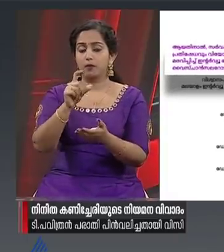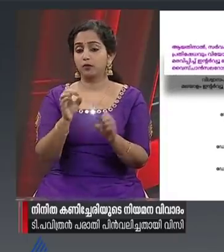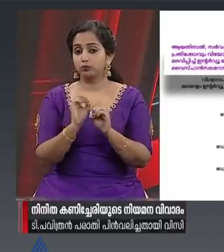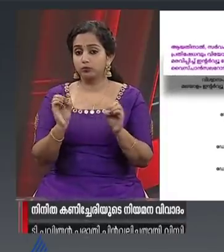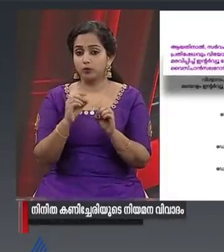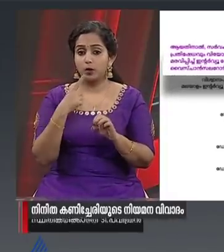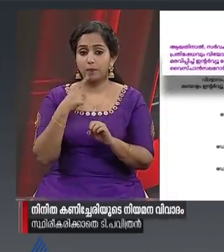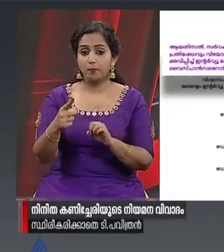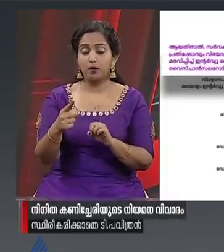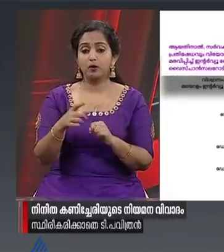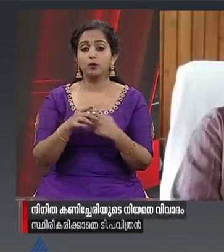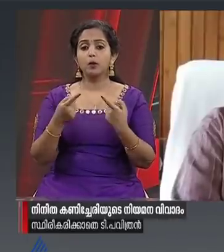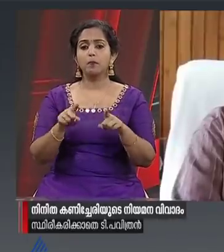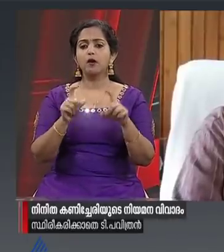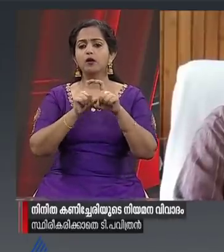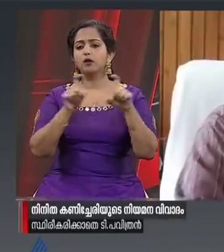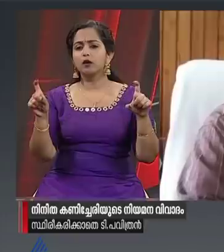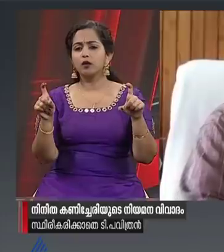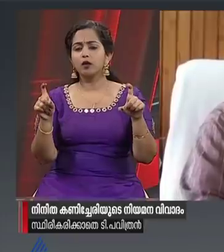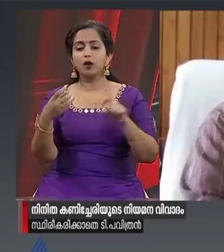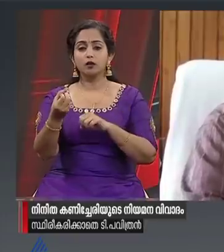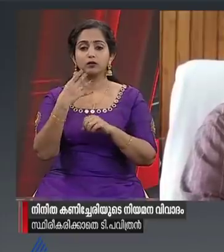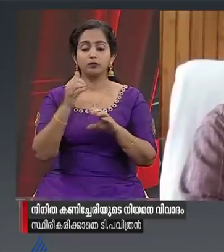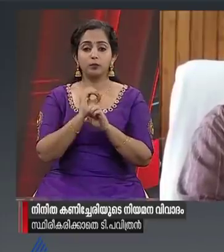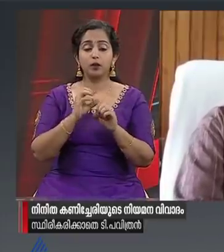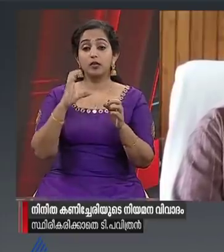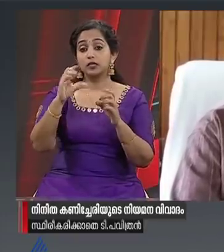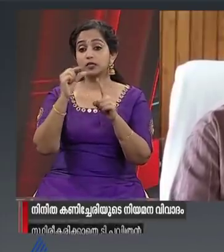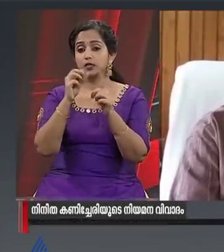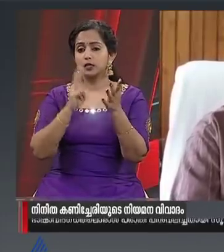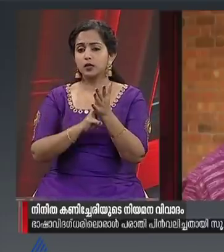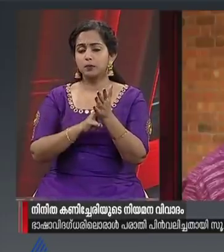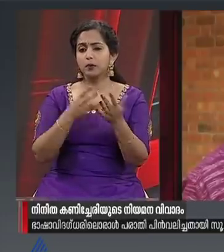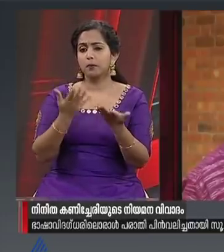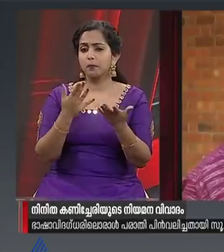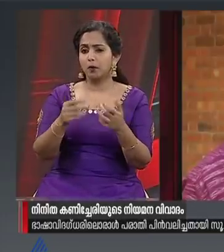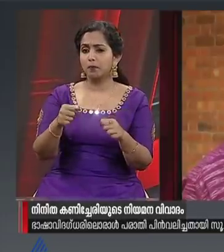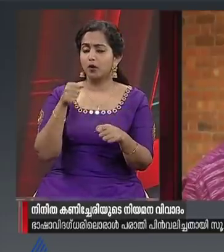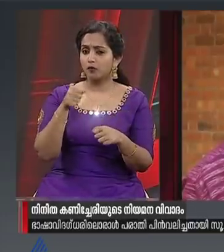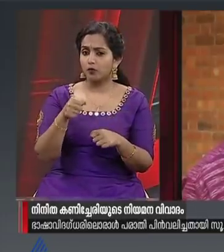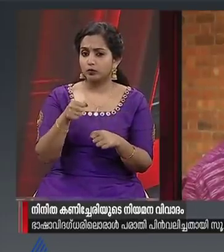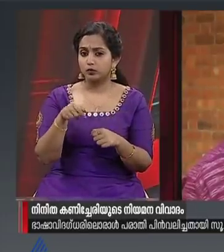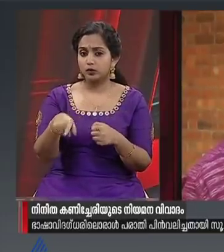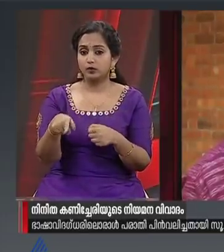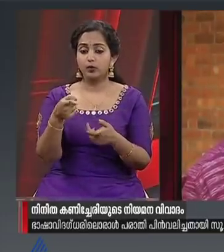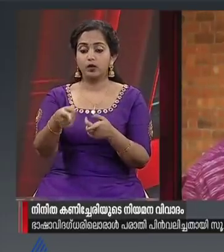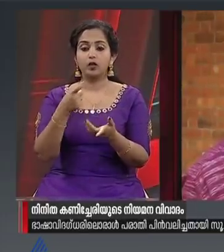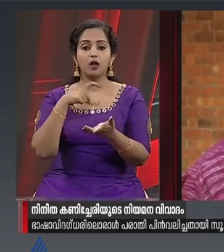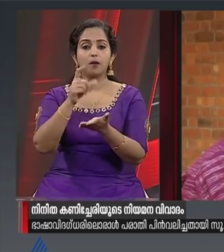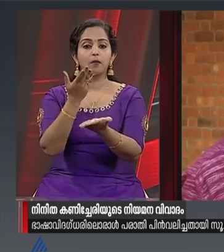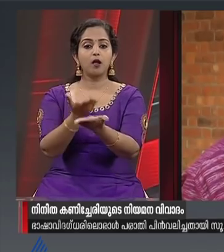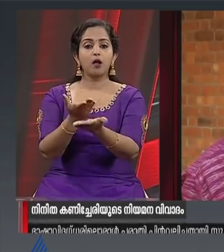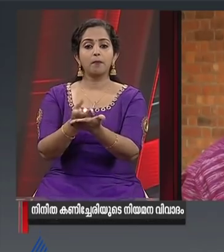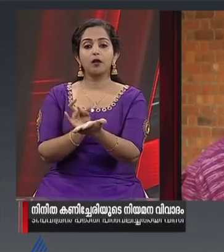പവിത്രൻ സ്ഥിരീകരിച്ചില്ല. സിപിഎമ്മിന്റെ കടുത്ത സമ്മർദ്ദത്തെ തുടർന്നാണ് പിൻവാങ്ങലെന്നാണ് സൂചന. അതേസമയം ഇടനിലക്കാരനായി